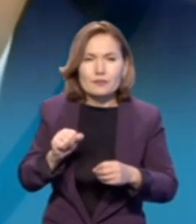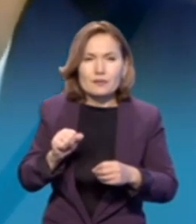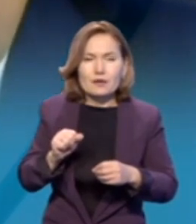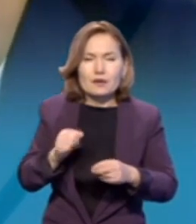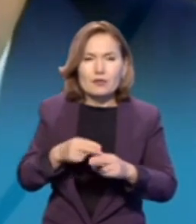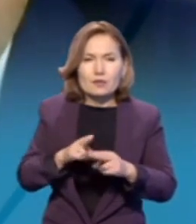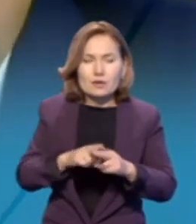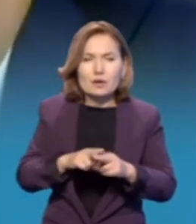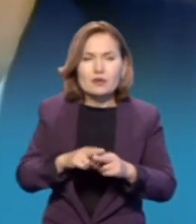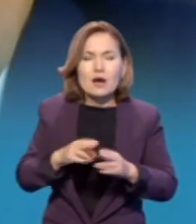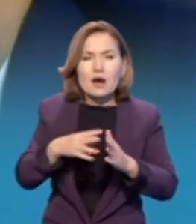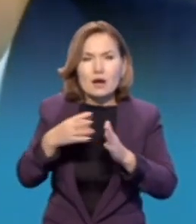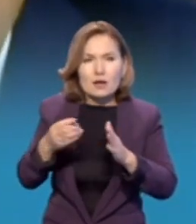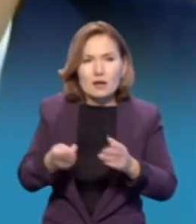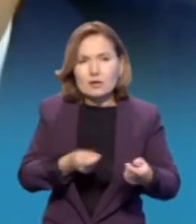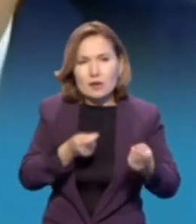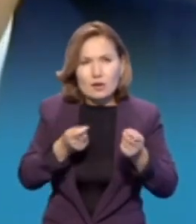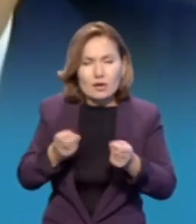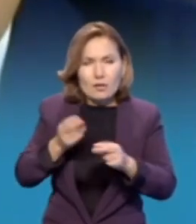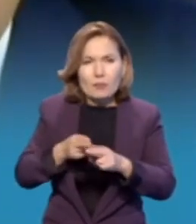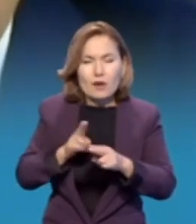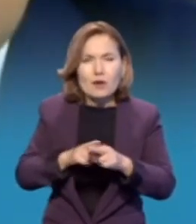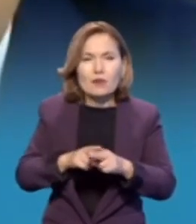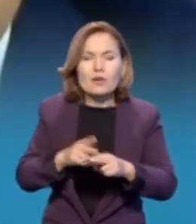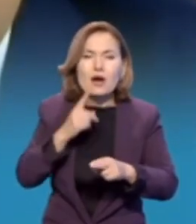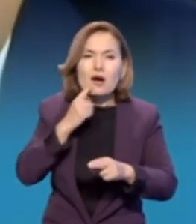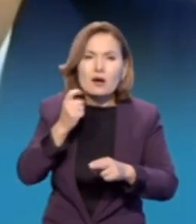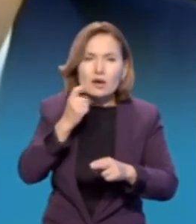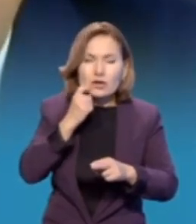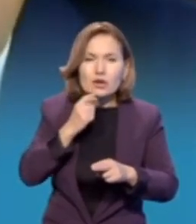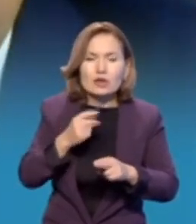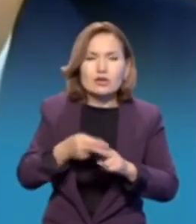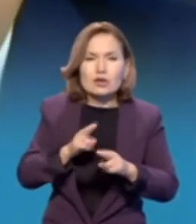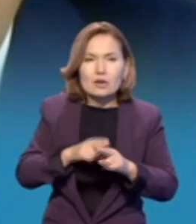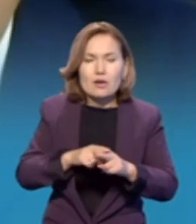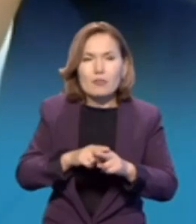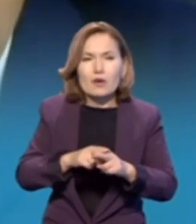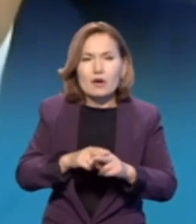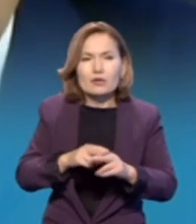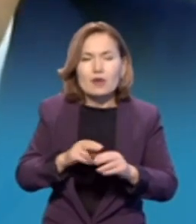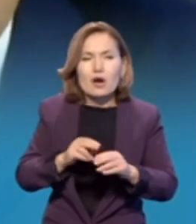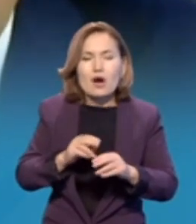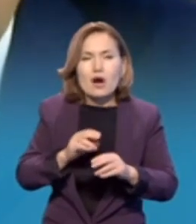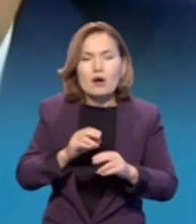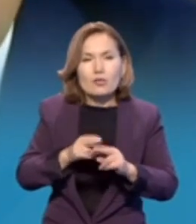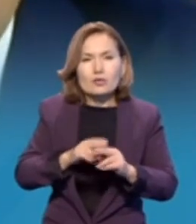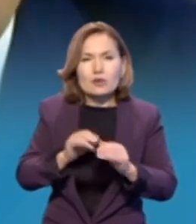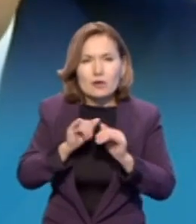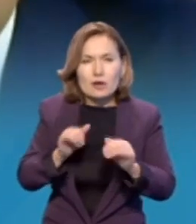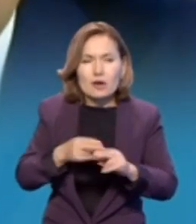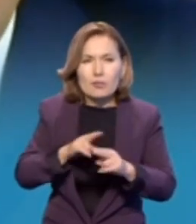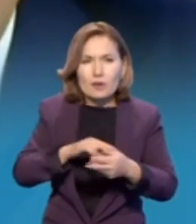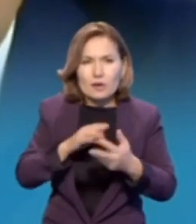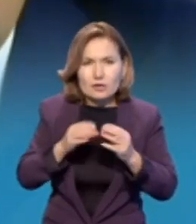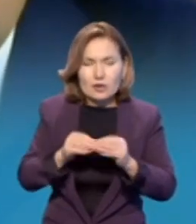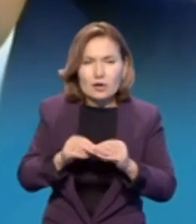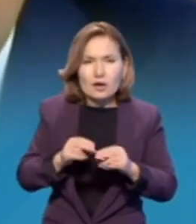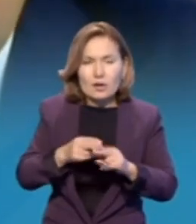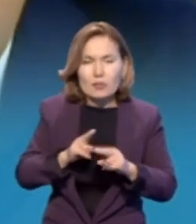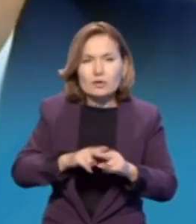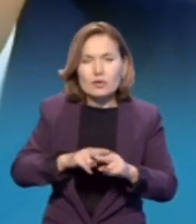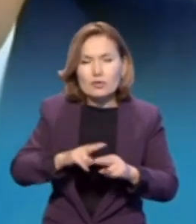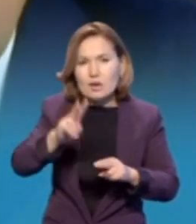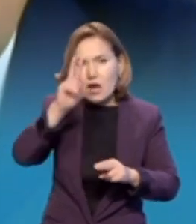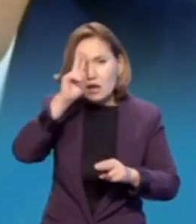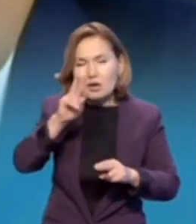сырье болады. Бұдан алынатын қанттың көлемі 20-25 мыңнан аспайды, ол Ақсу қант заводында 2-3 айлық қана жұмыс